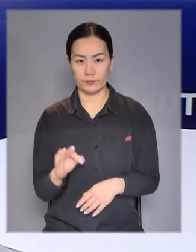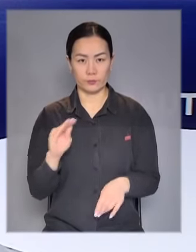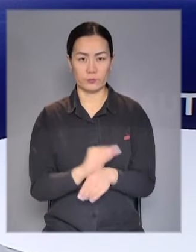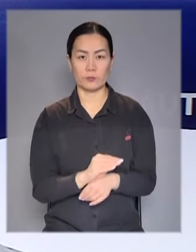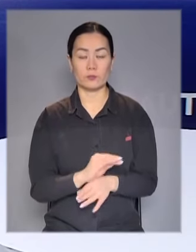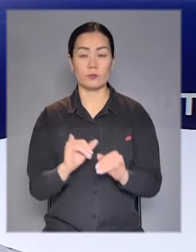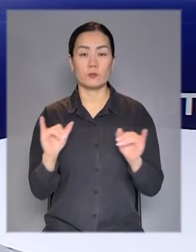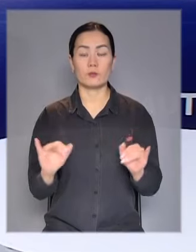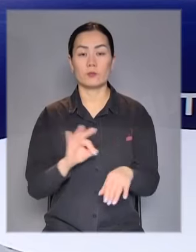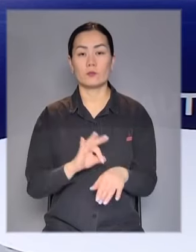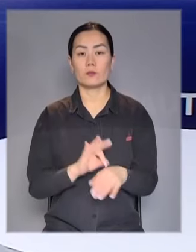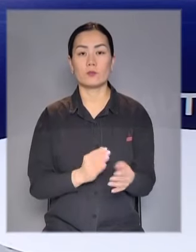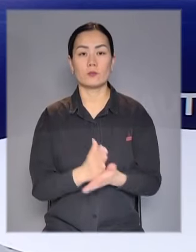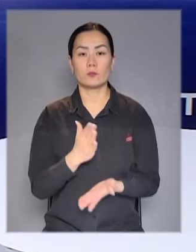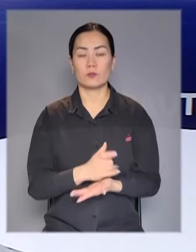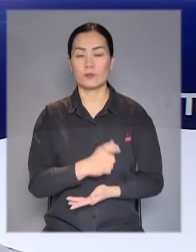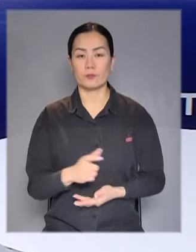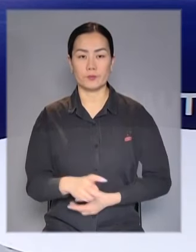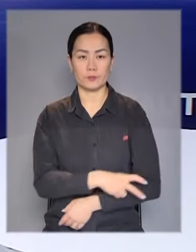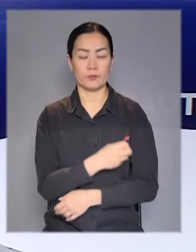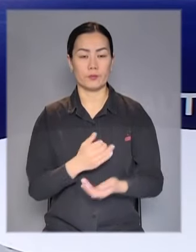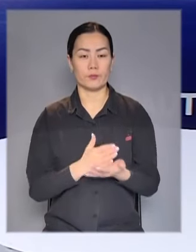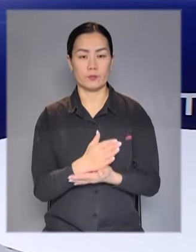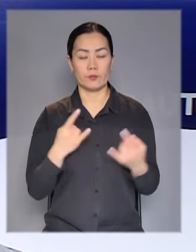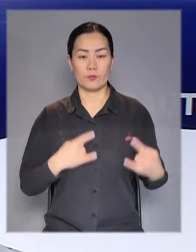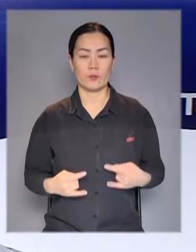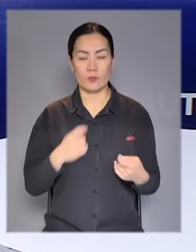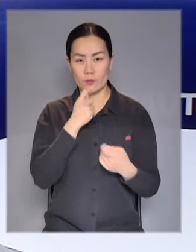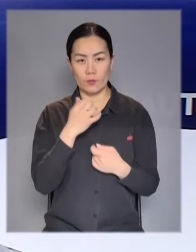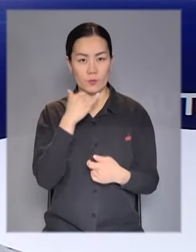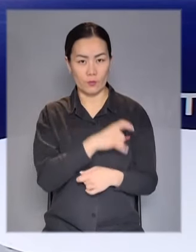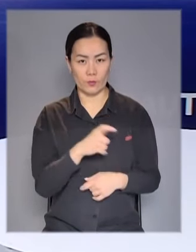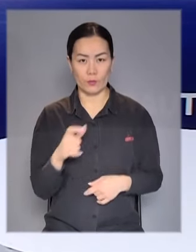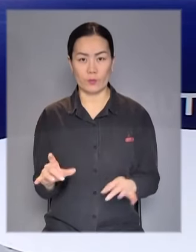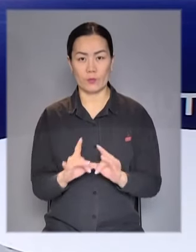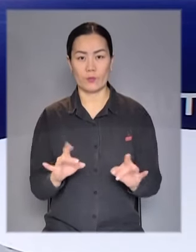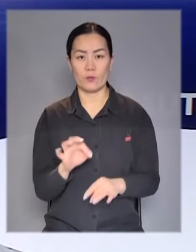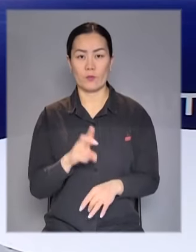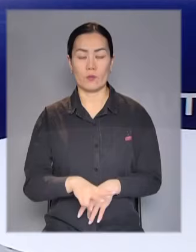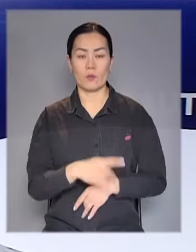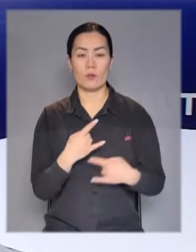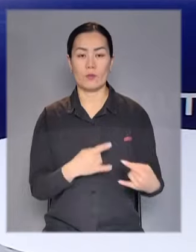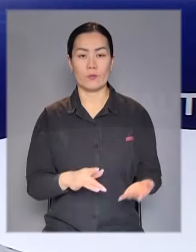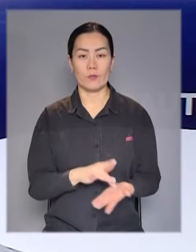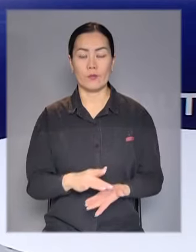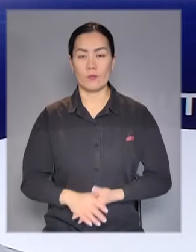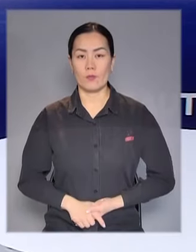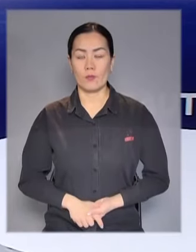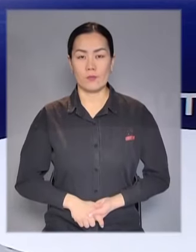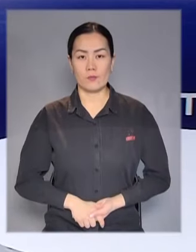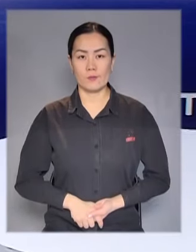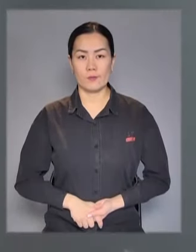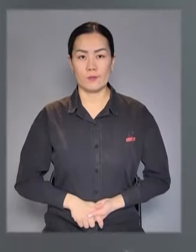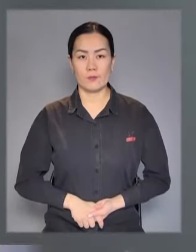то же время увеличилось число обращений пациентов в медицинский центр. Об этом сообщают врачи Атырауского областного кардиологического центра.